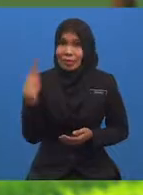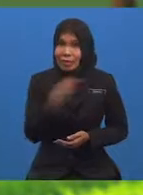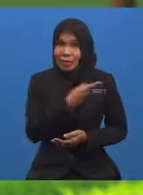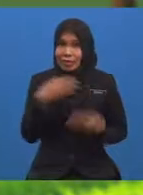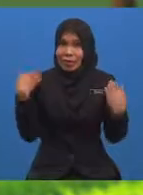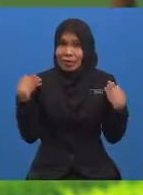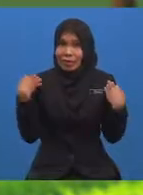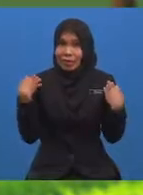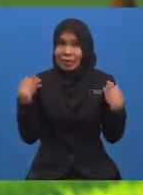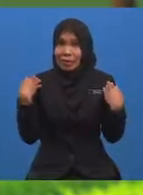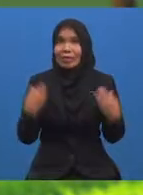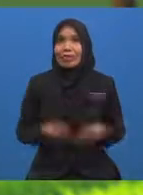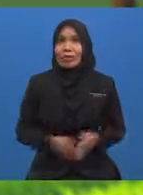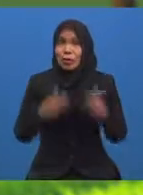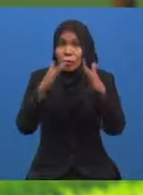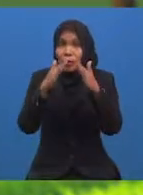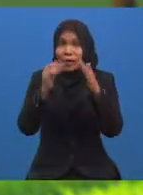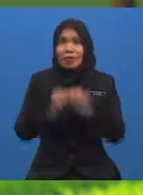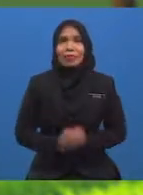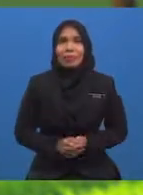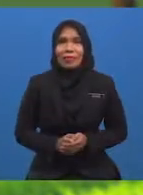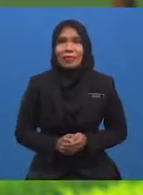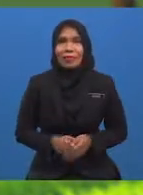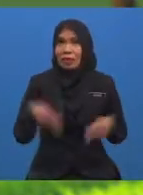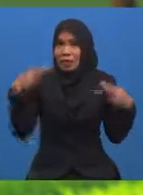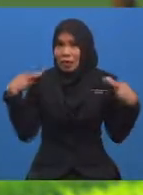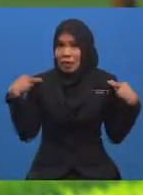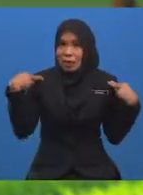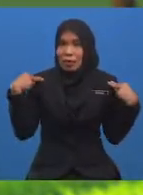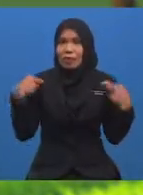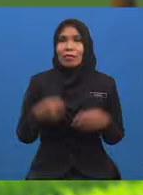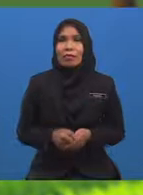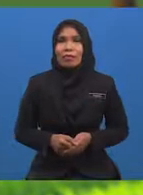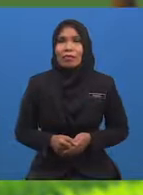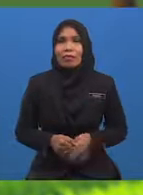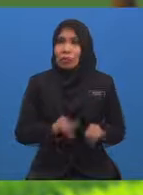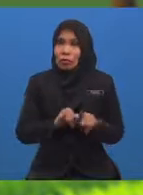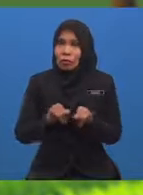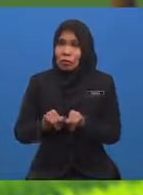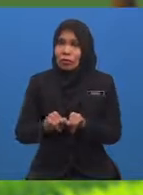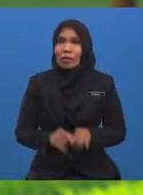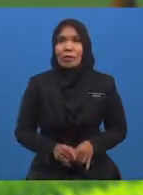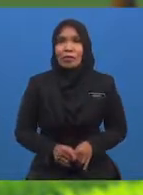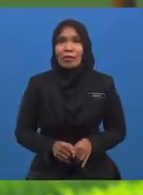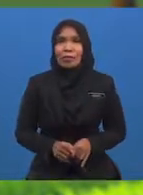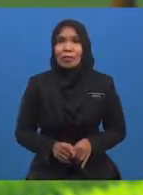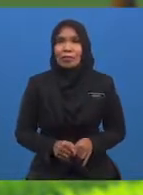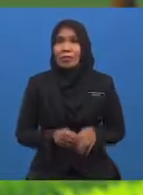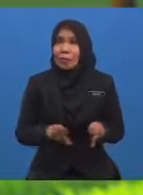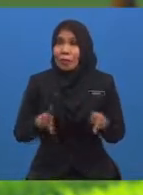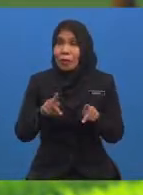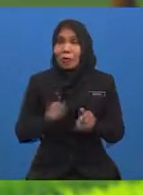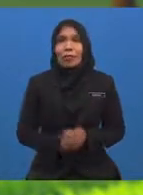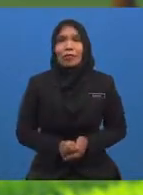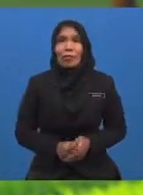kan? Begitu juga haiwan. Haiwan memerlukan tumbuh-tumbuhan